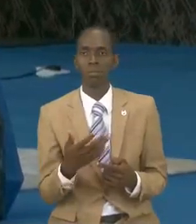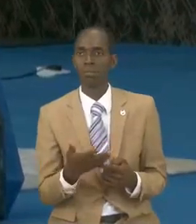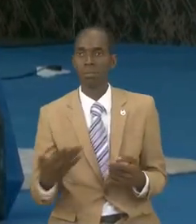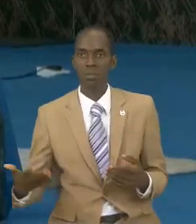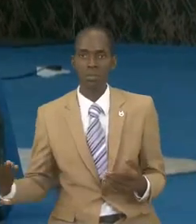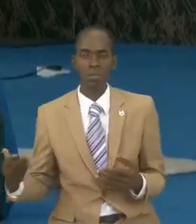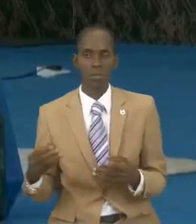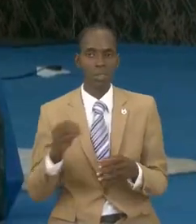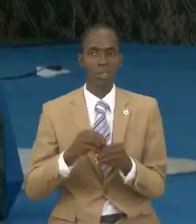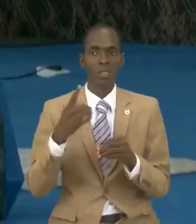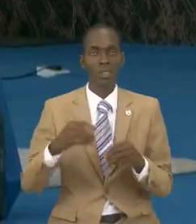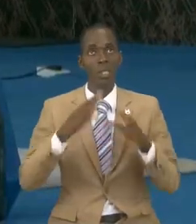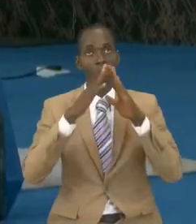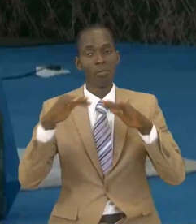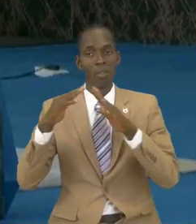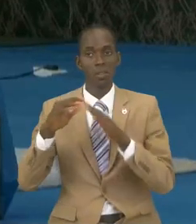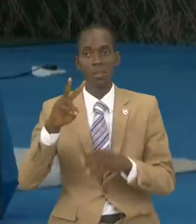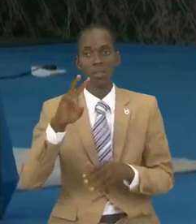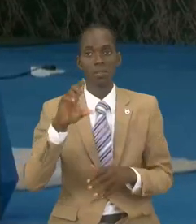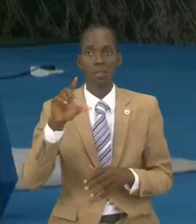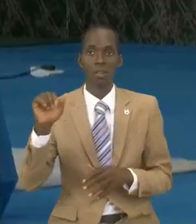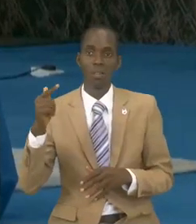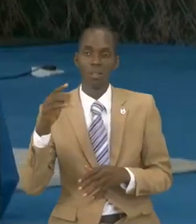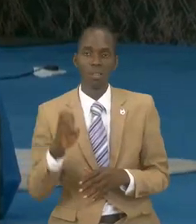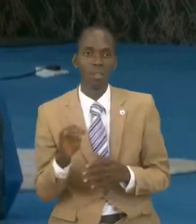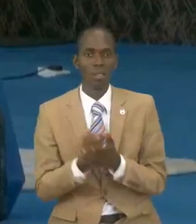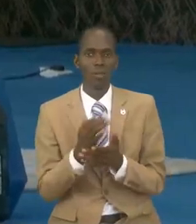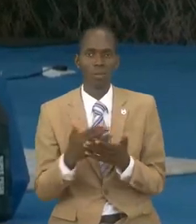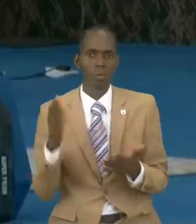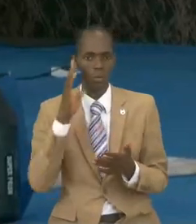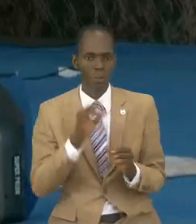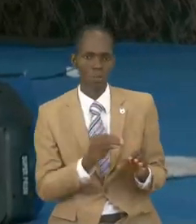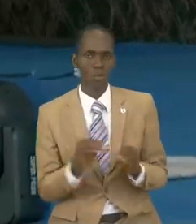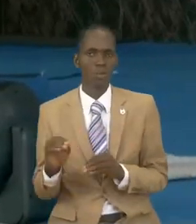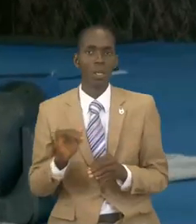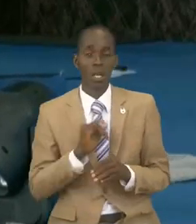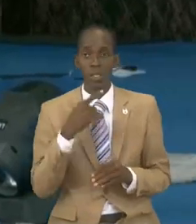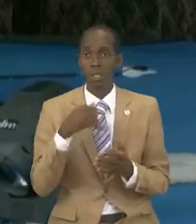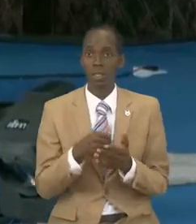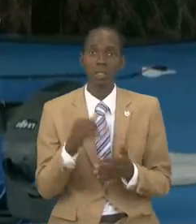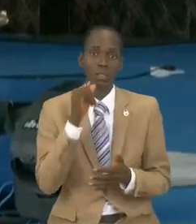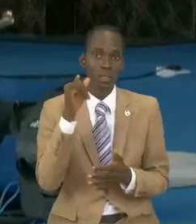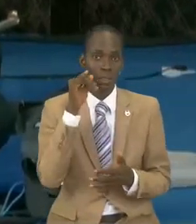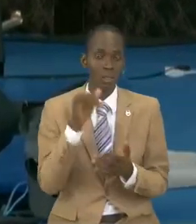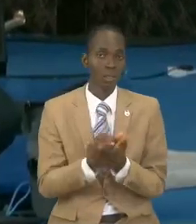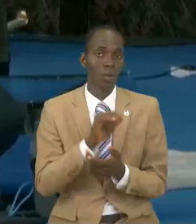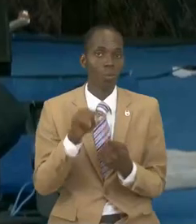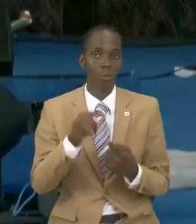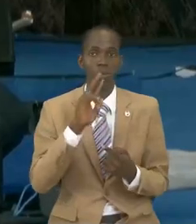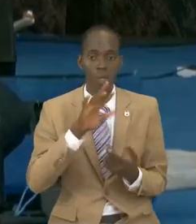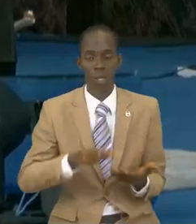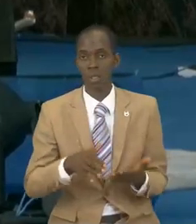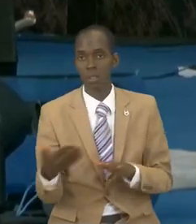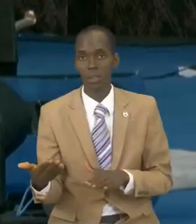hier, vous êtes mort à tous ces biens du village. Quelque chose vous pousse, je l'ai mentionné hier, que lorsque vous êtes